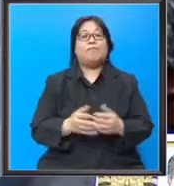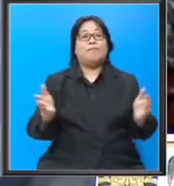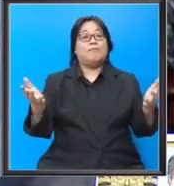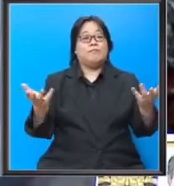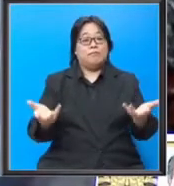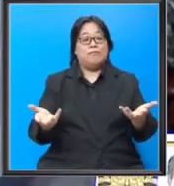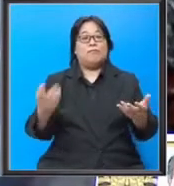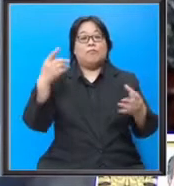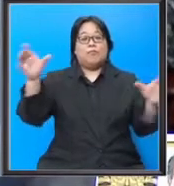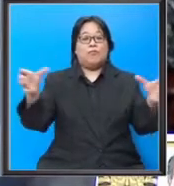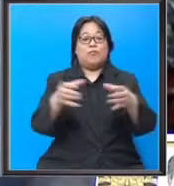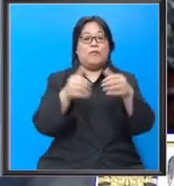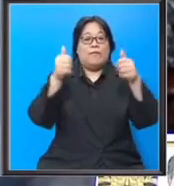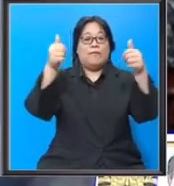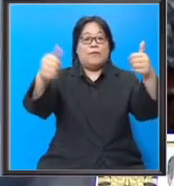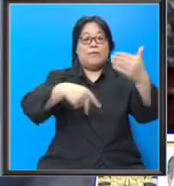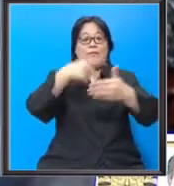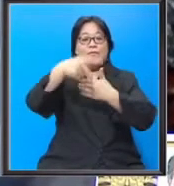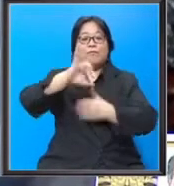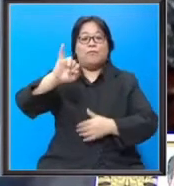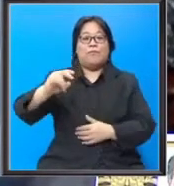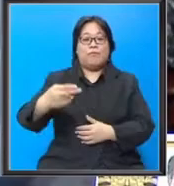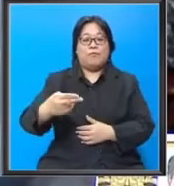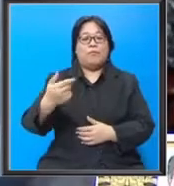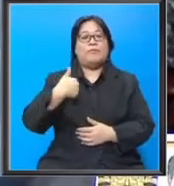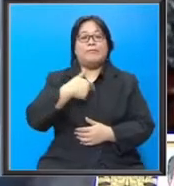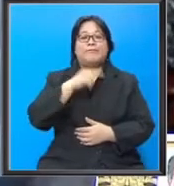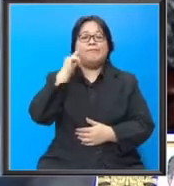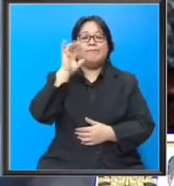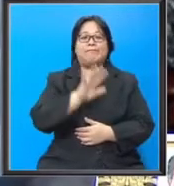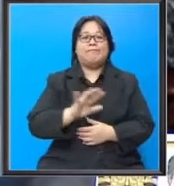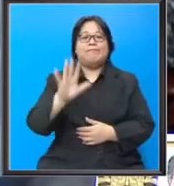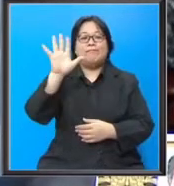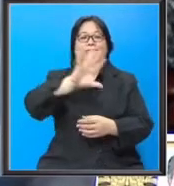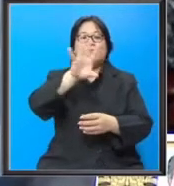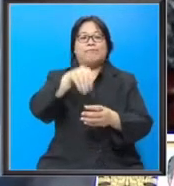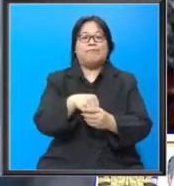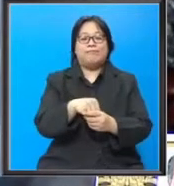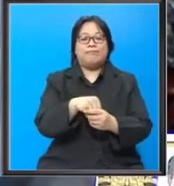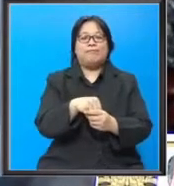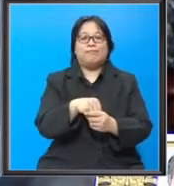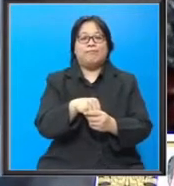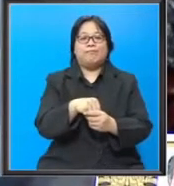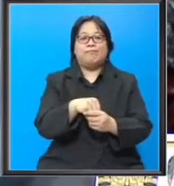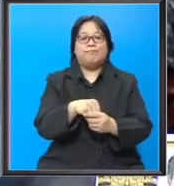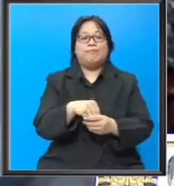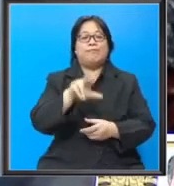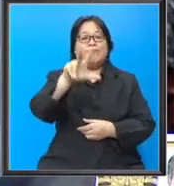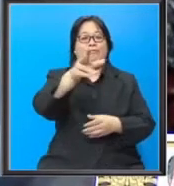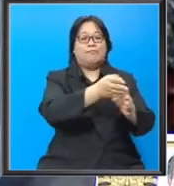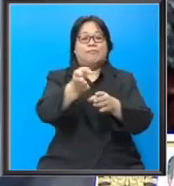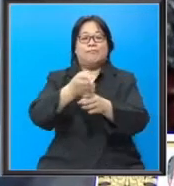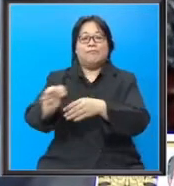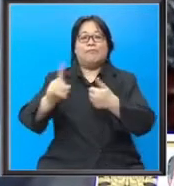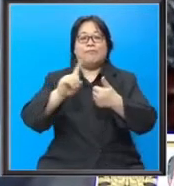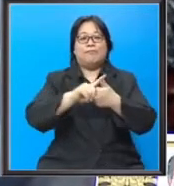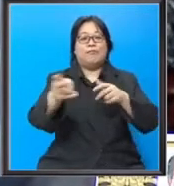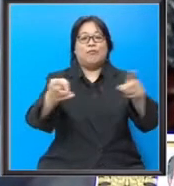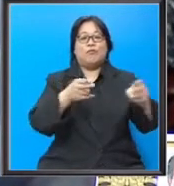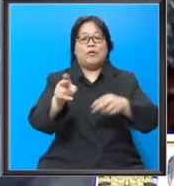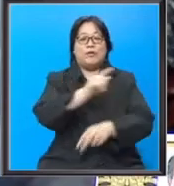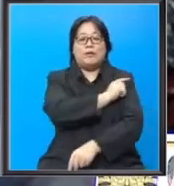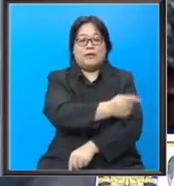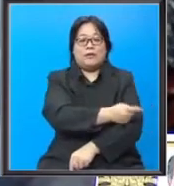hubungan dengan itu untuk kumpulan pertama program jago ini kita jangka akan melibatkan tiga aliran yang pertamo jago